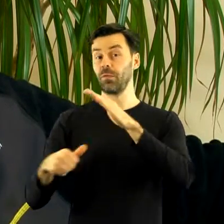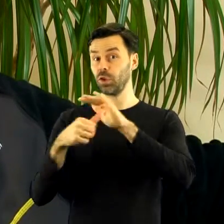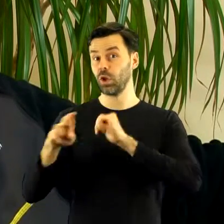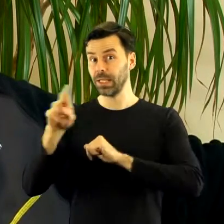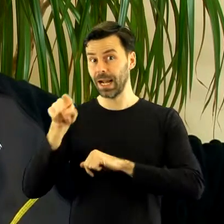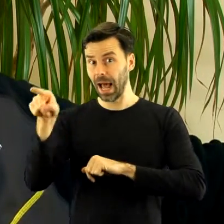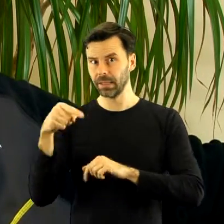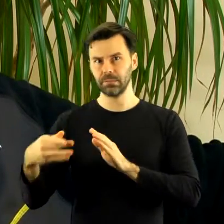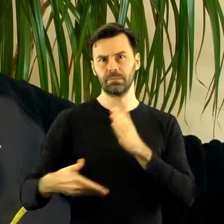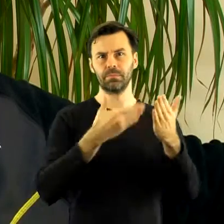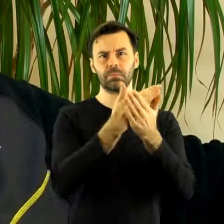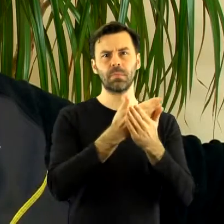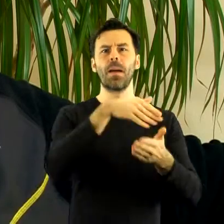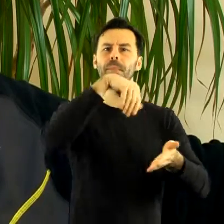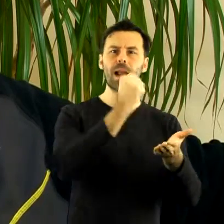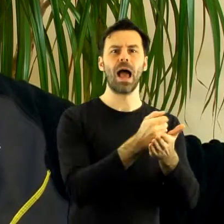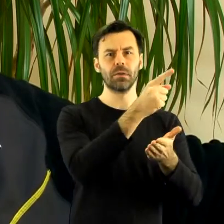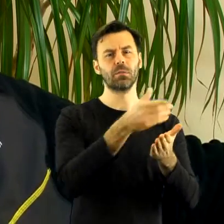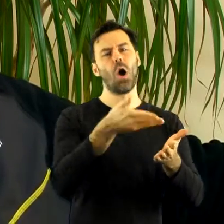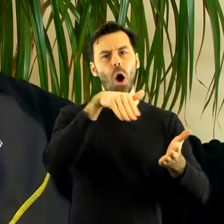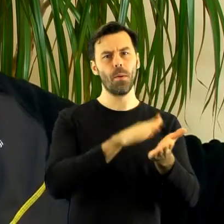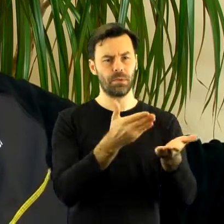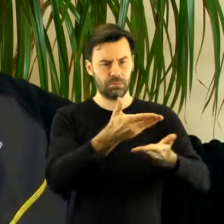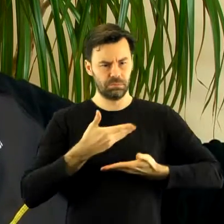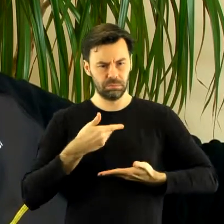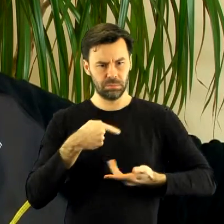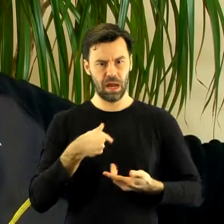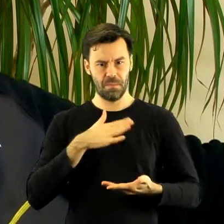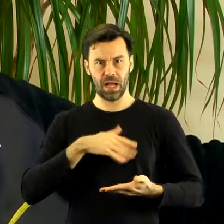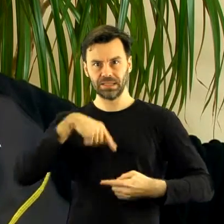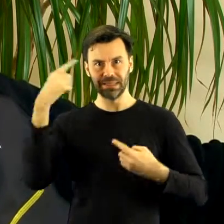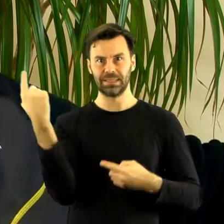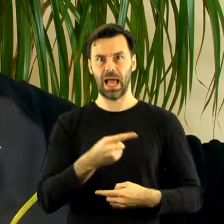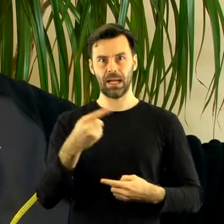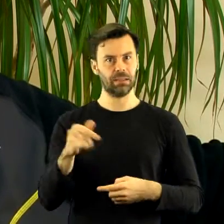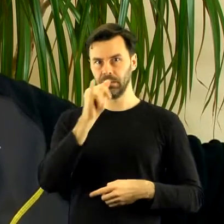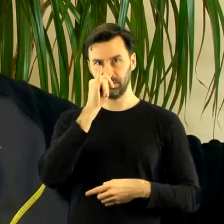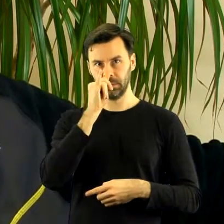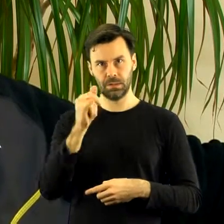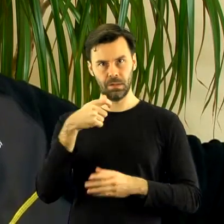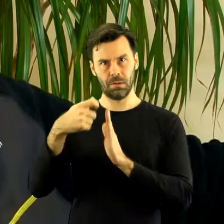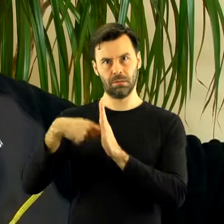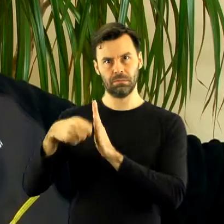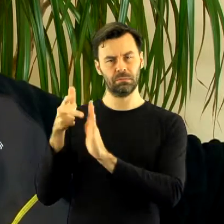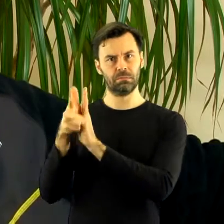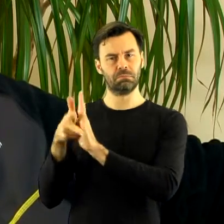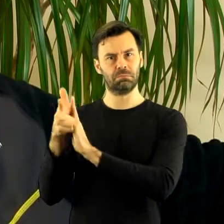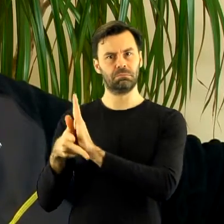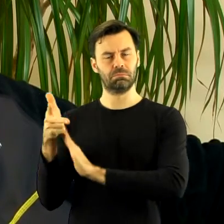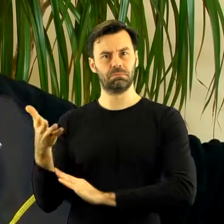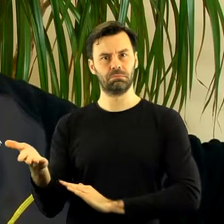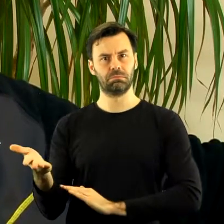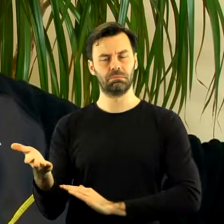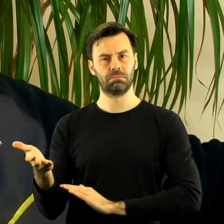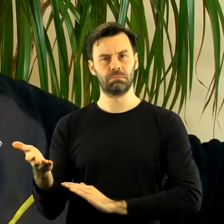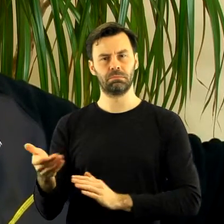Przewodniczący rady wystąpił do prawników gminnych o opinię. Oni oczywiście na zamówienie wydali opinię negatywną, że absolutnie nie możemy